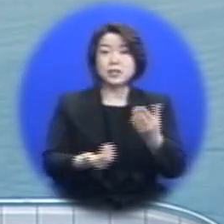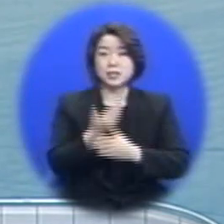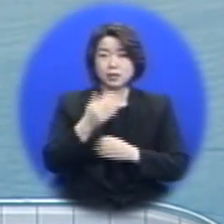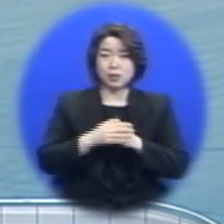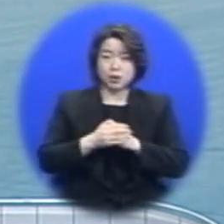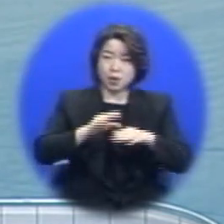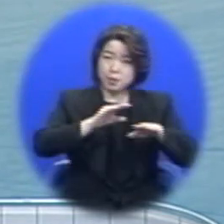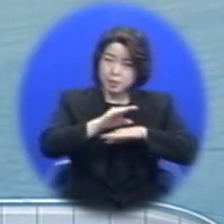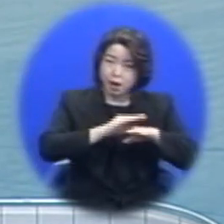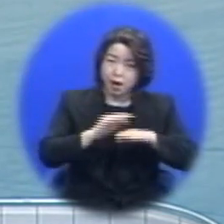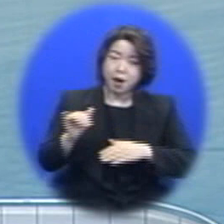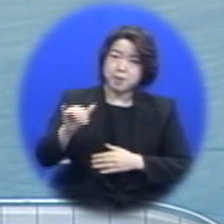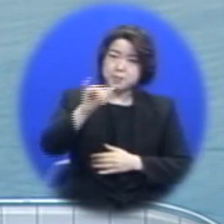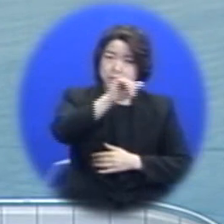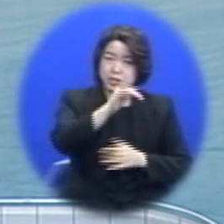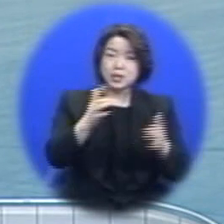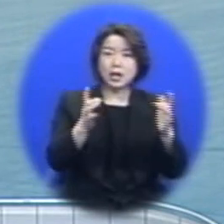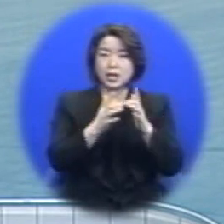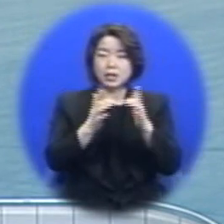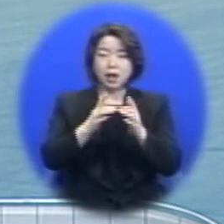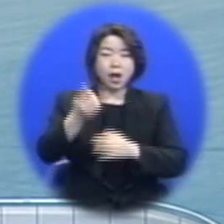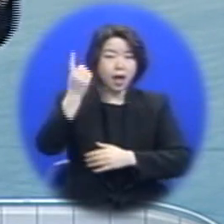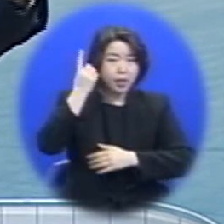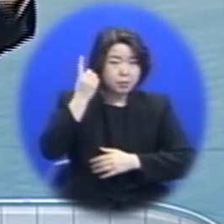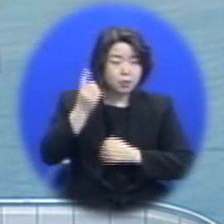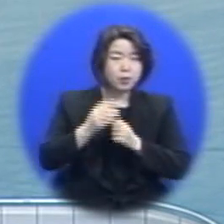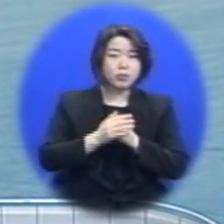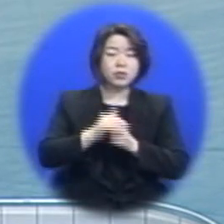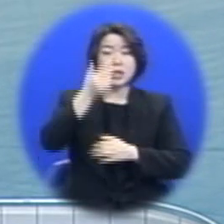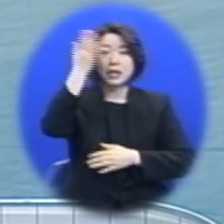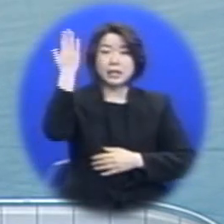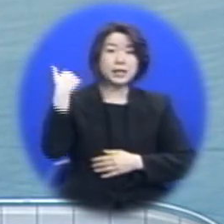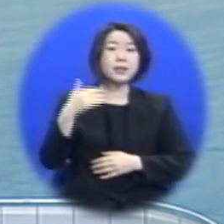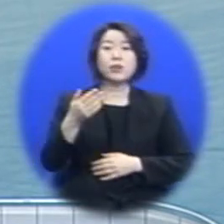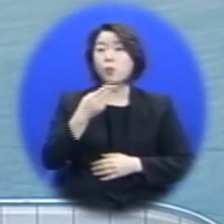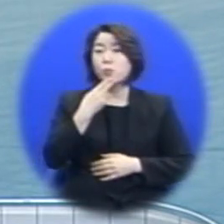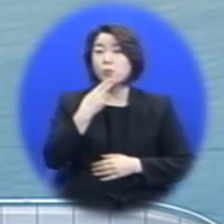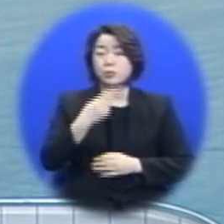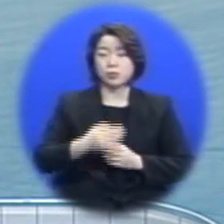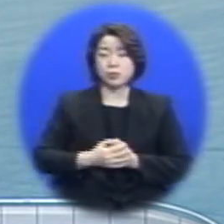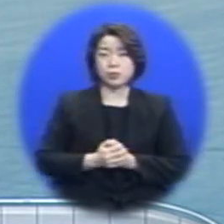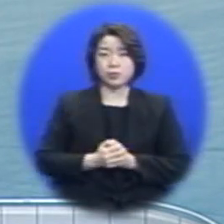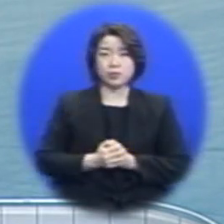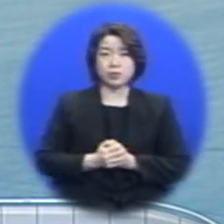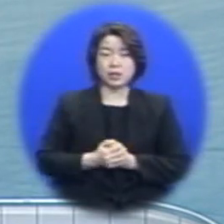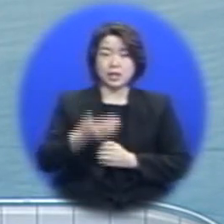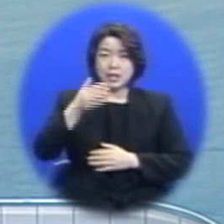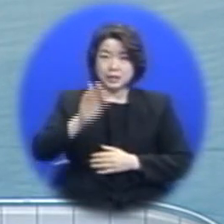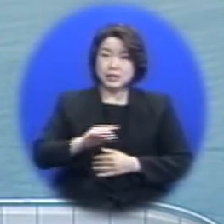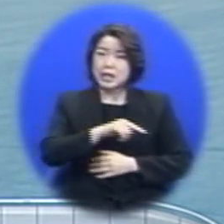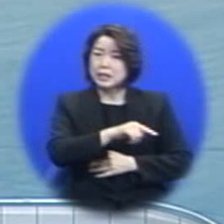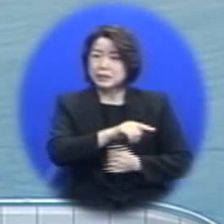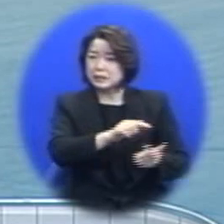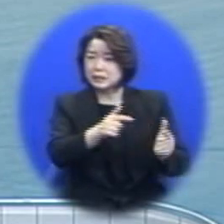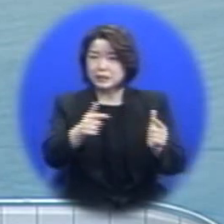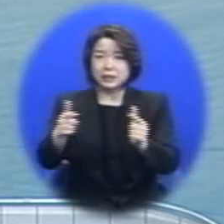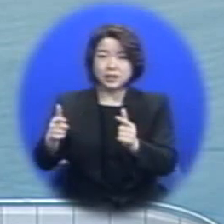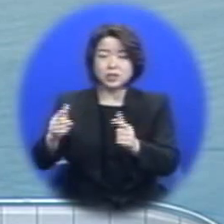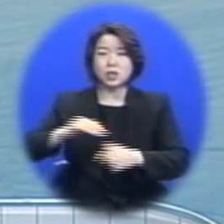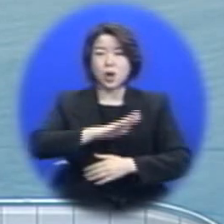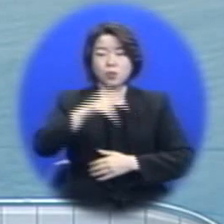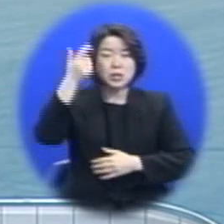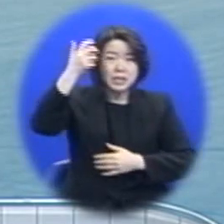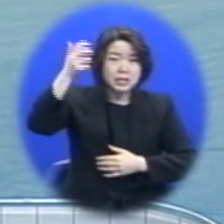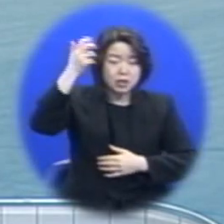자동차도, 비행기도, 인터넷도, 휴대폰도 예전에 없던 것들이죠. 그러나 그런 것들이 우리를